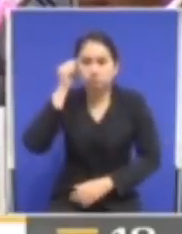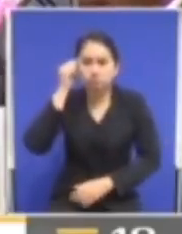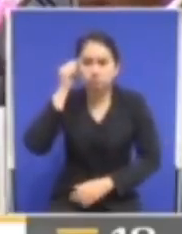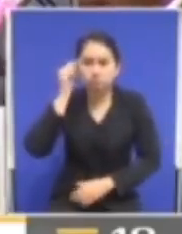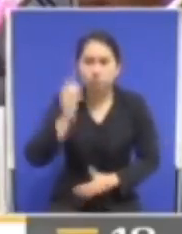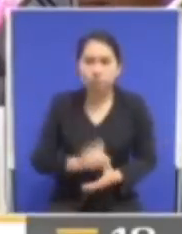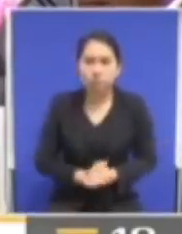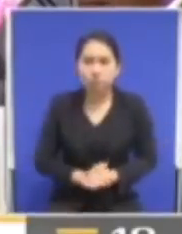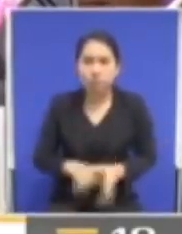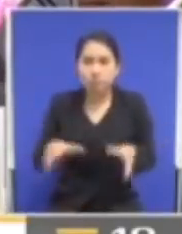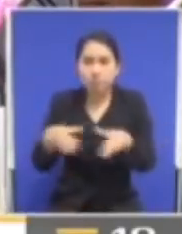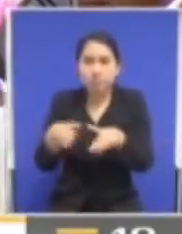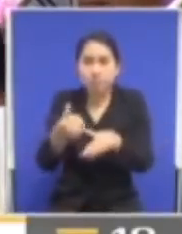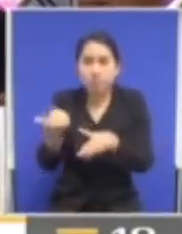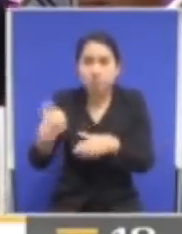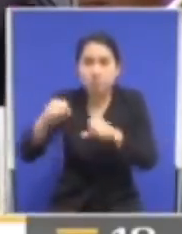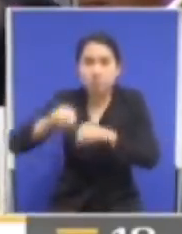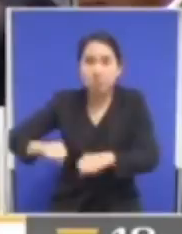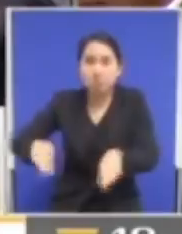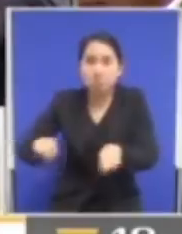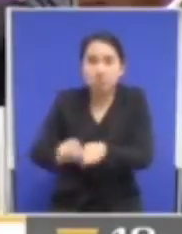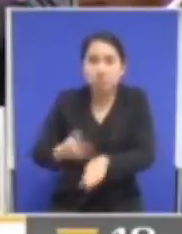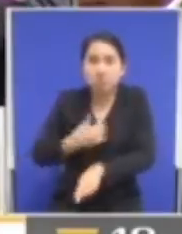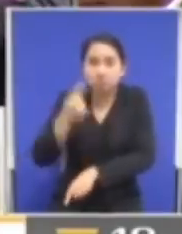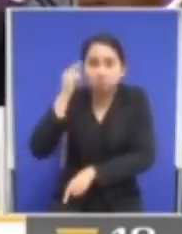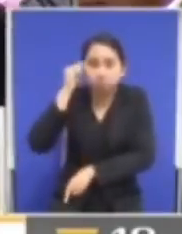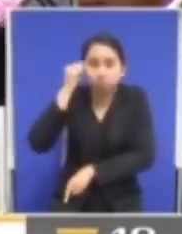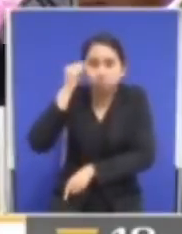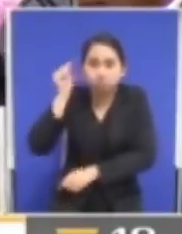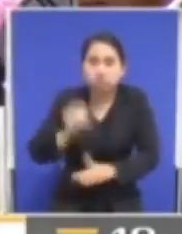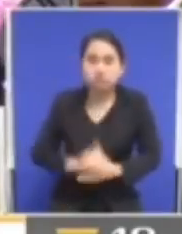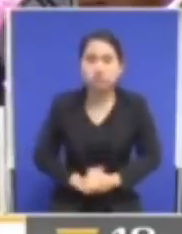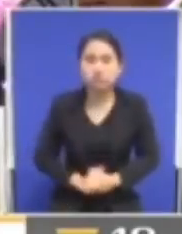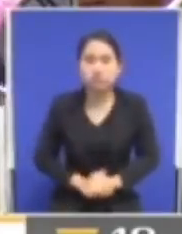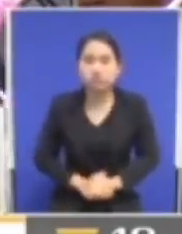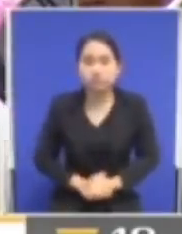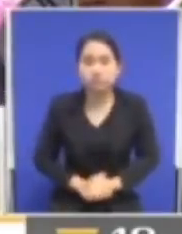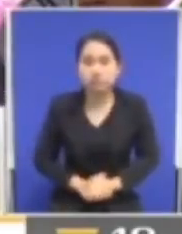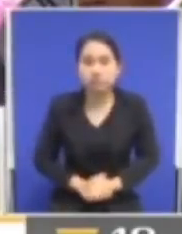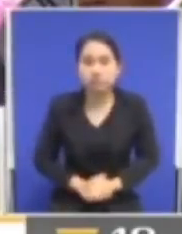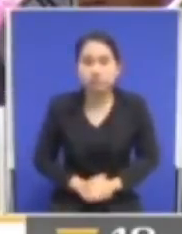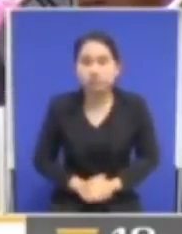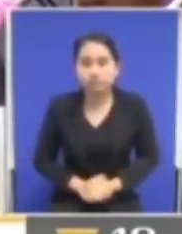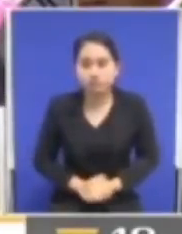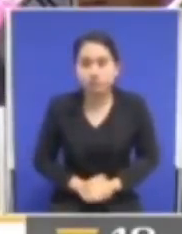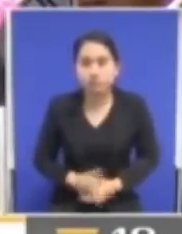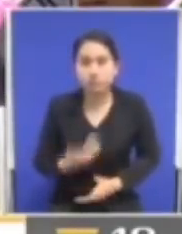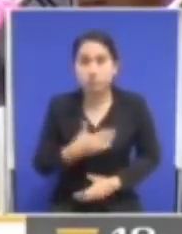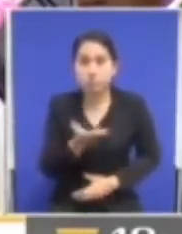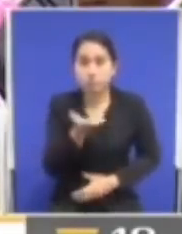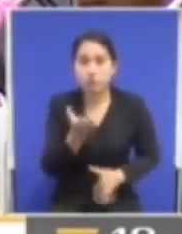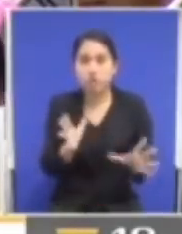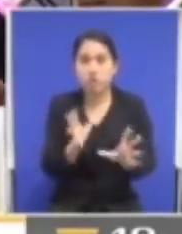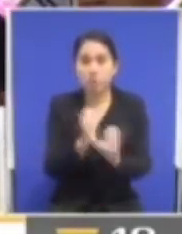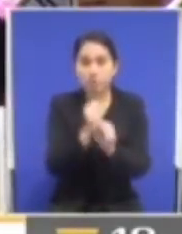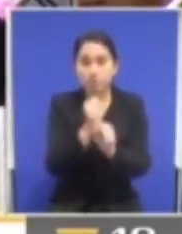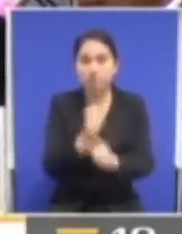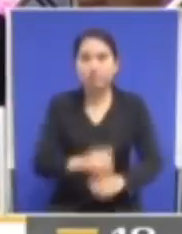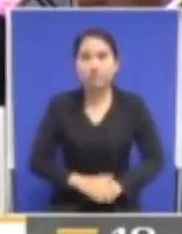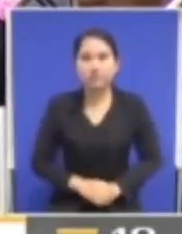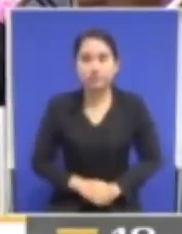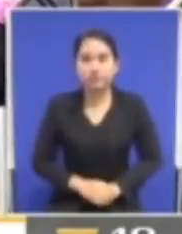อยู่เขามีข้อตกลงเหมือนผมหรือเปล่าไม่รู้นะครับนะเพราะฉะนั้นขอสรุปเลยนะ สร ุปนะครับ